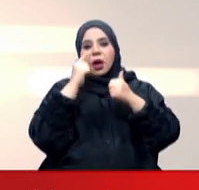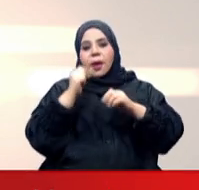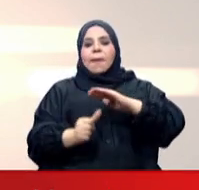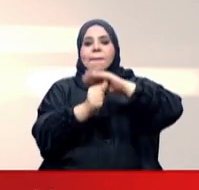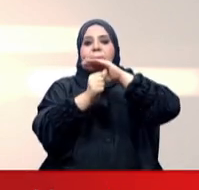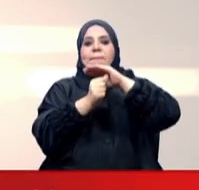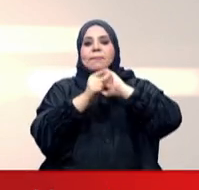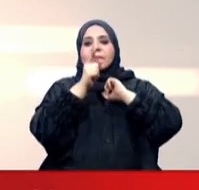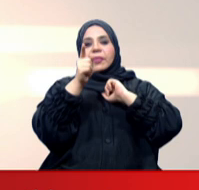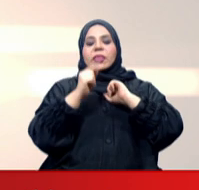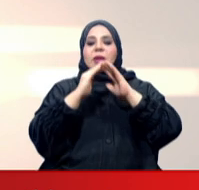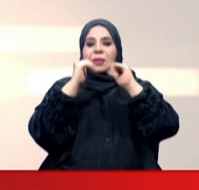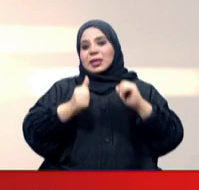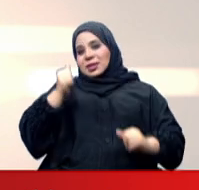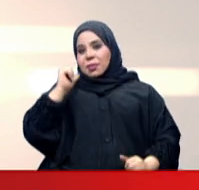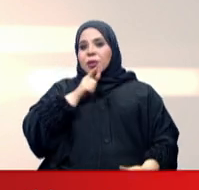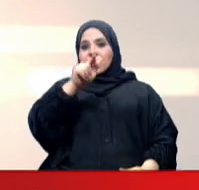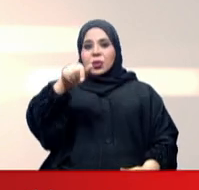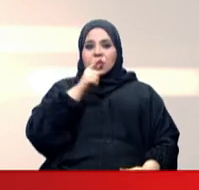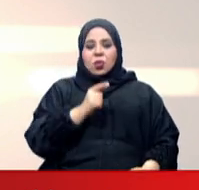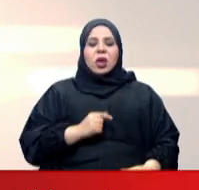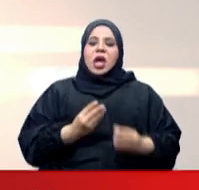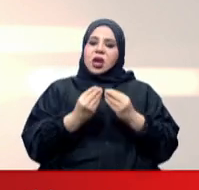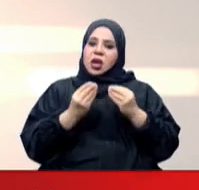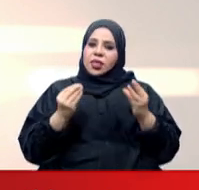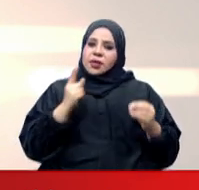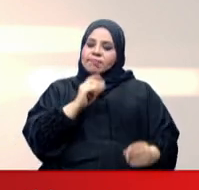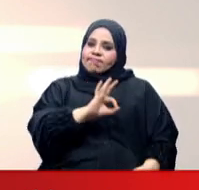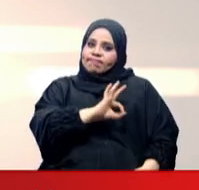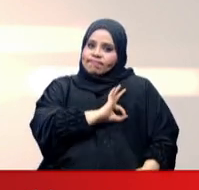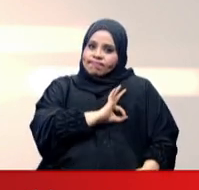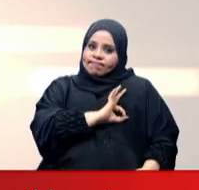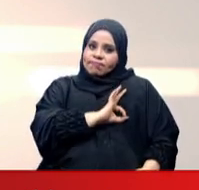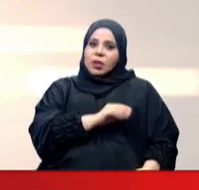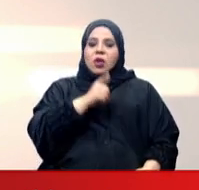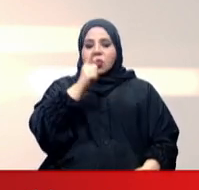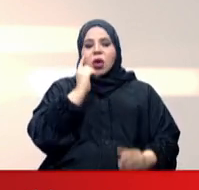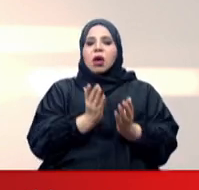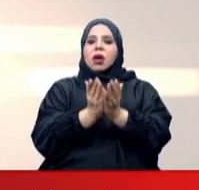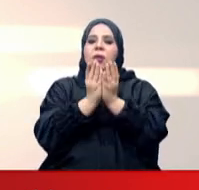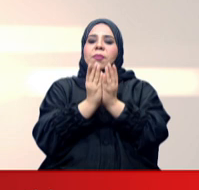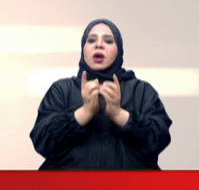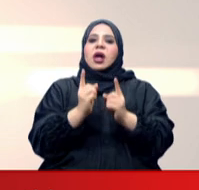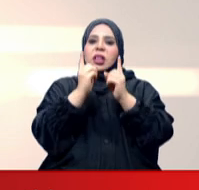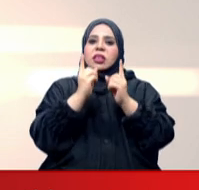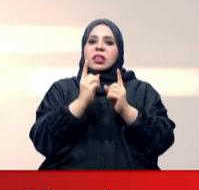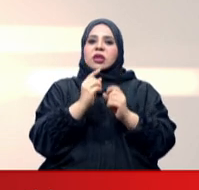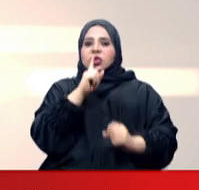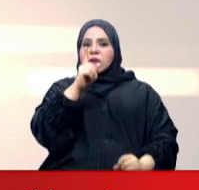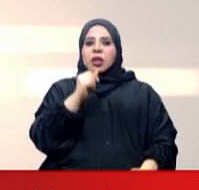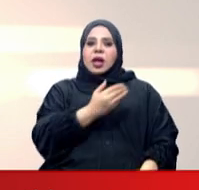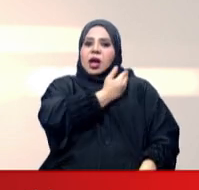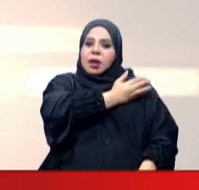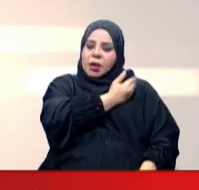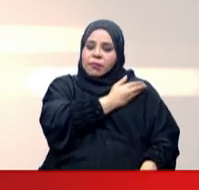الراحل محمد حسني مبارك، ضمنها جلالته أحر تعازيه ومواساته داعيا الله سبحانه وتعالى أن يتغمده